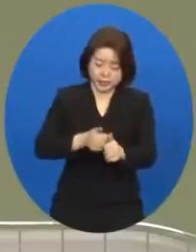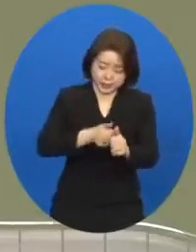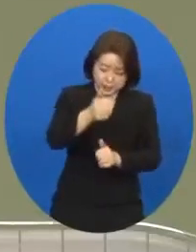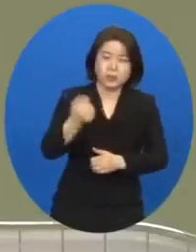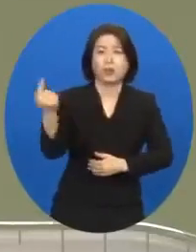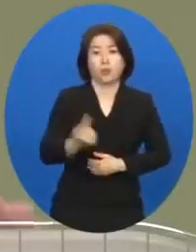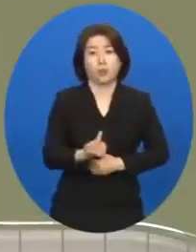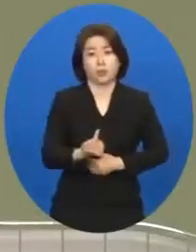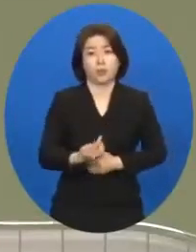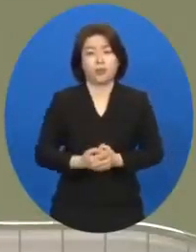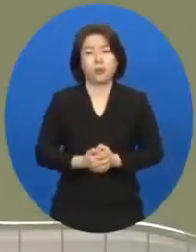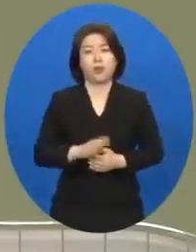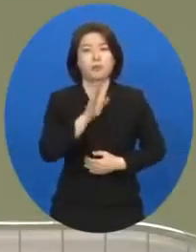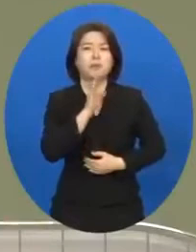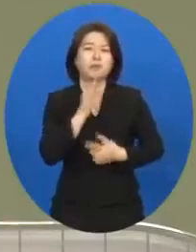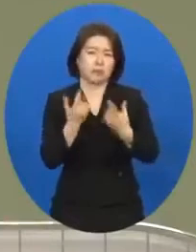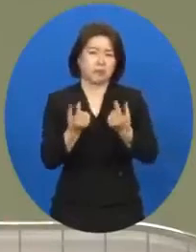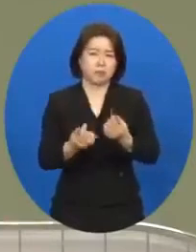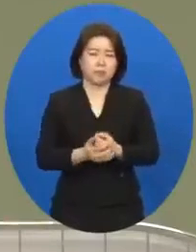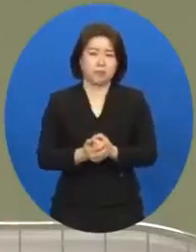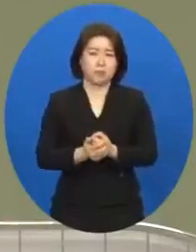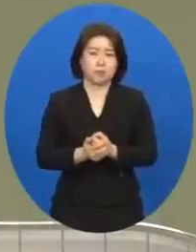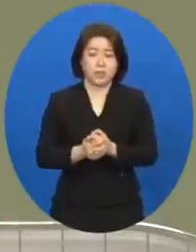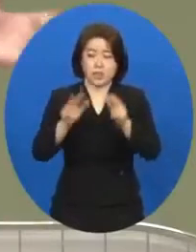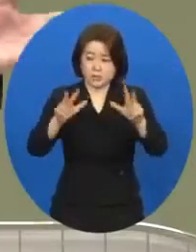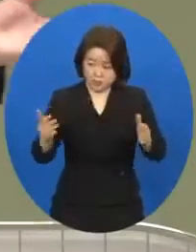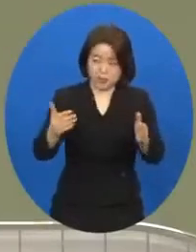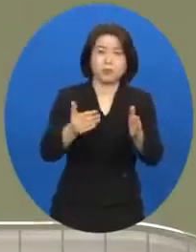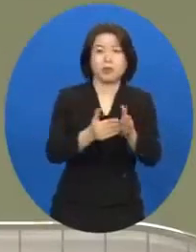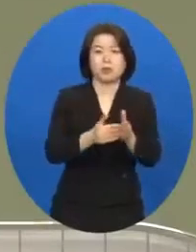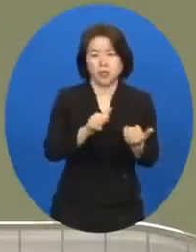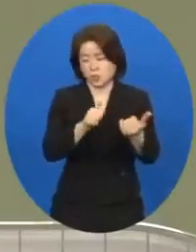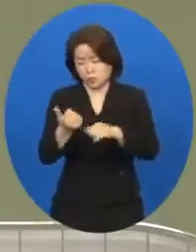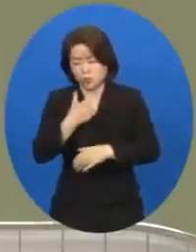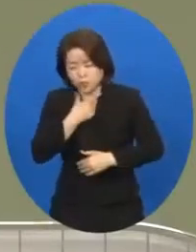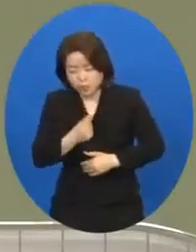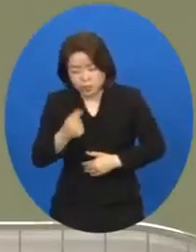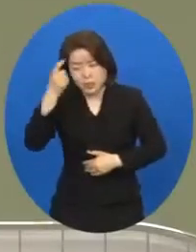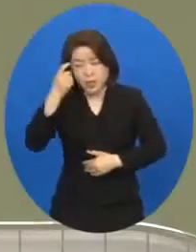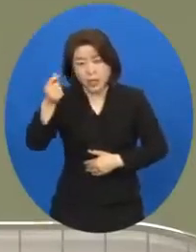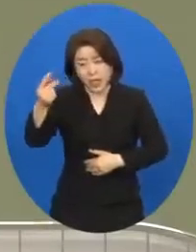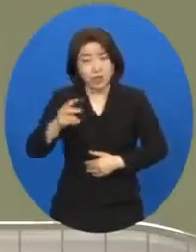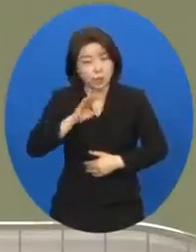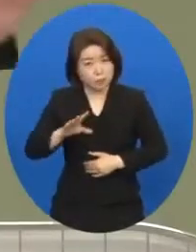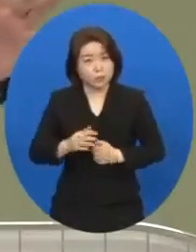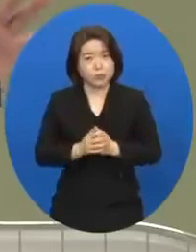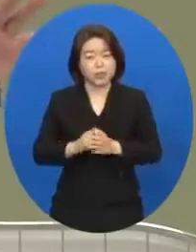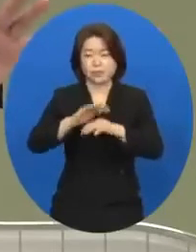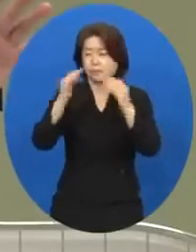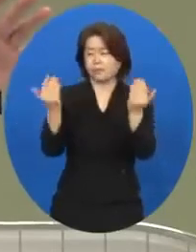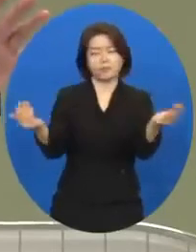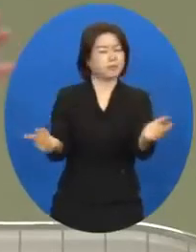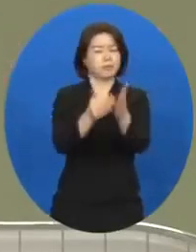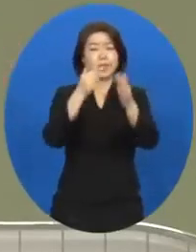같습니다. 그렇습니다. 여러분, 지금까지 죽고 싶은 생각 한두 번 했습니까? 다 끝내고